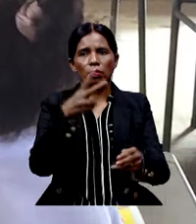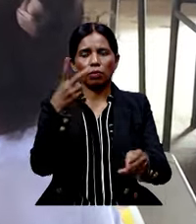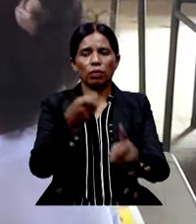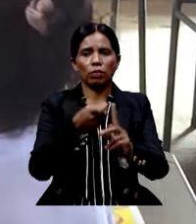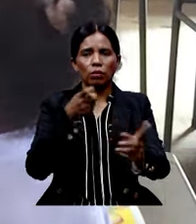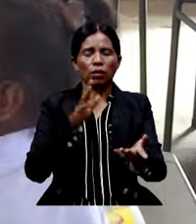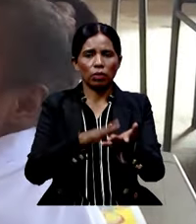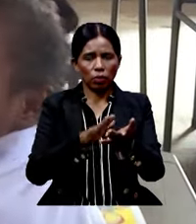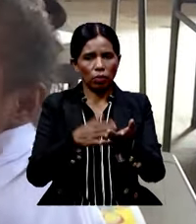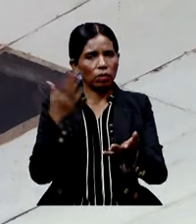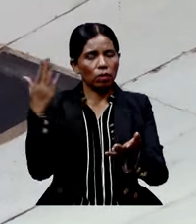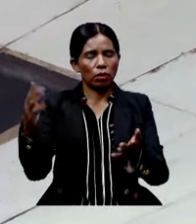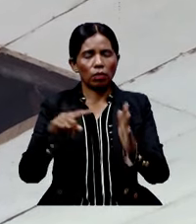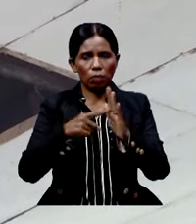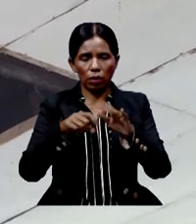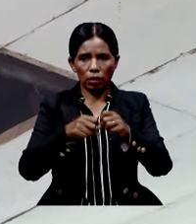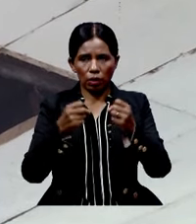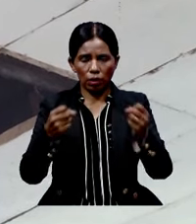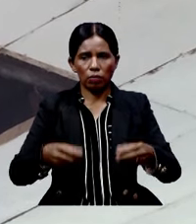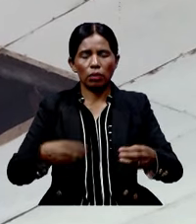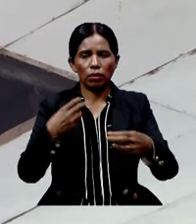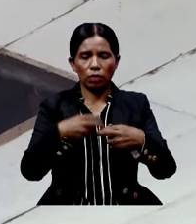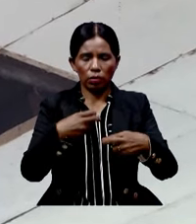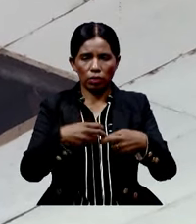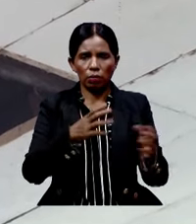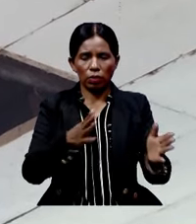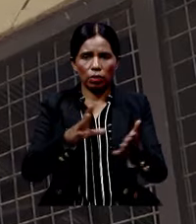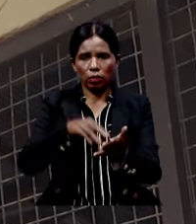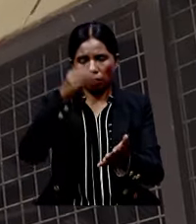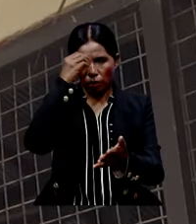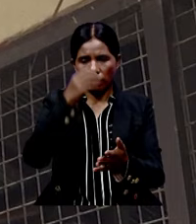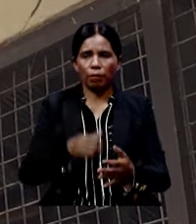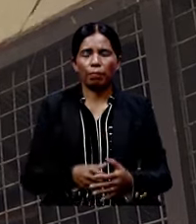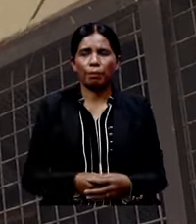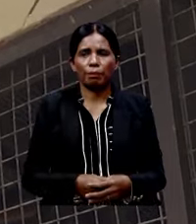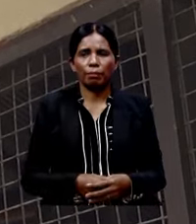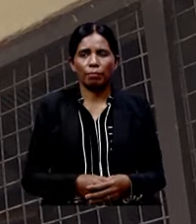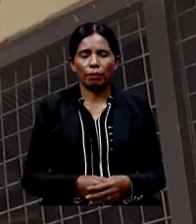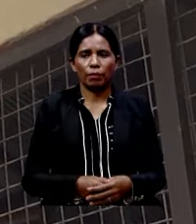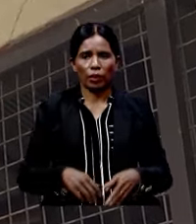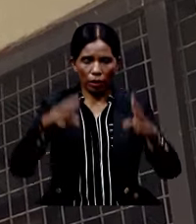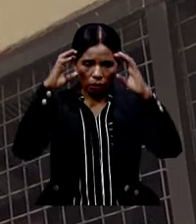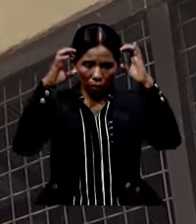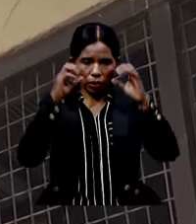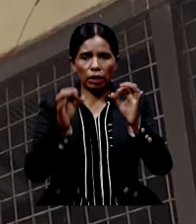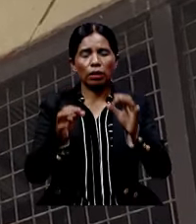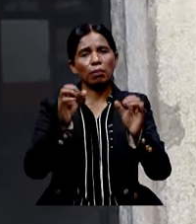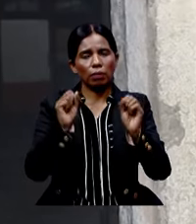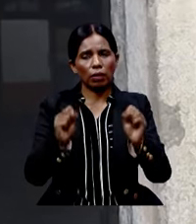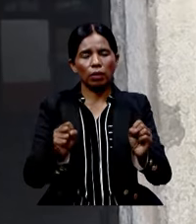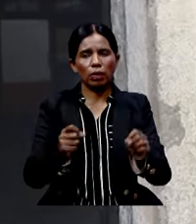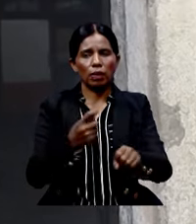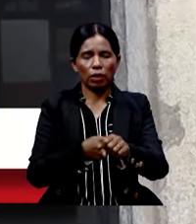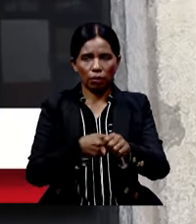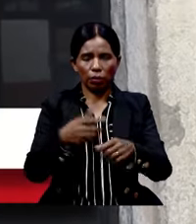Edifício Escola Nian Mos, hahu a tona, onde dificulta processo ensino aprendizagem. Ter educação, se bele cari, o tempo